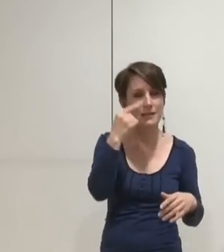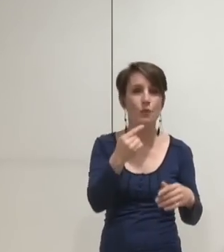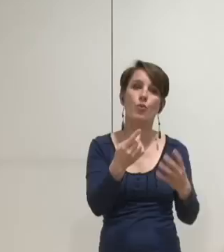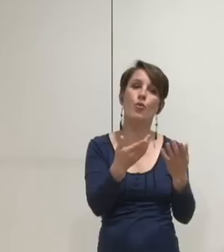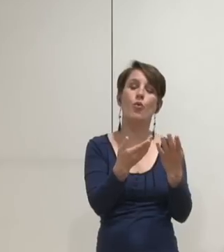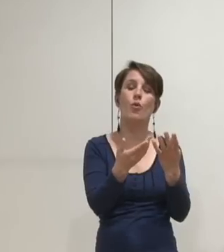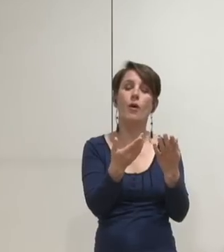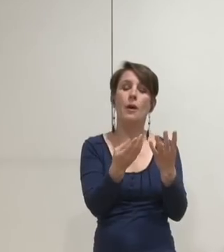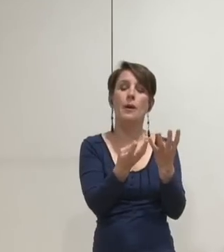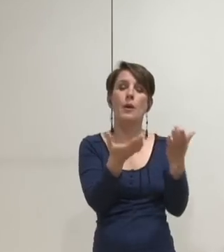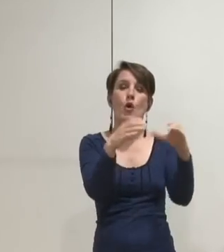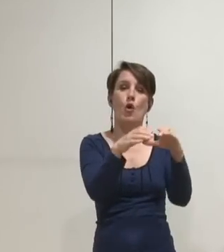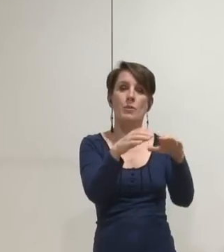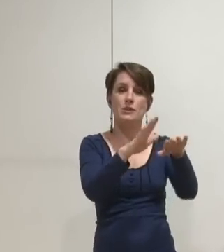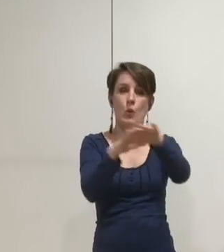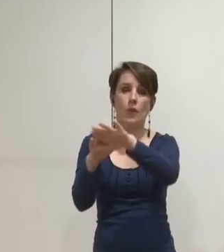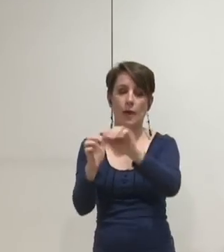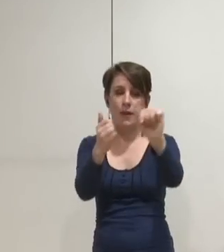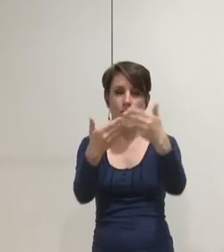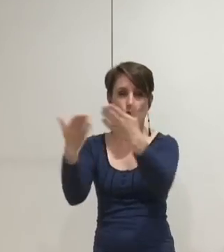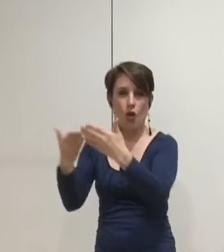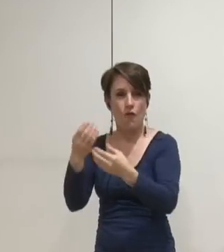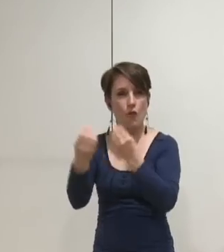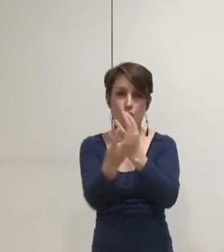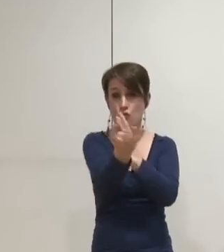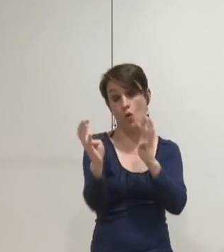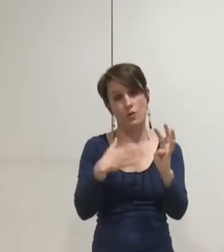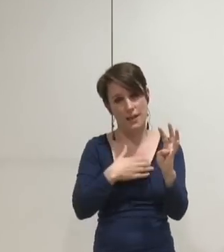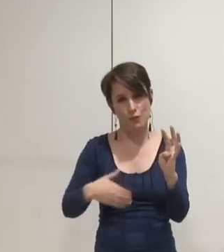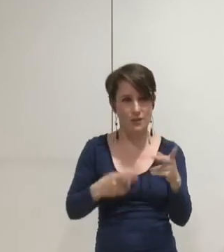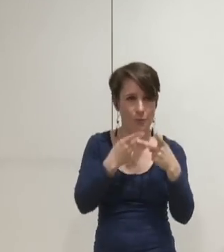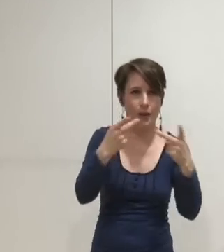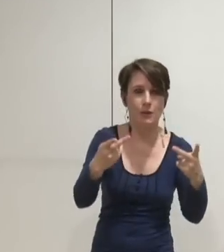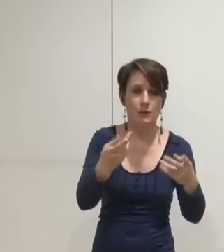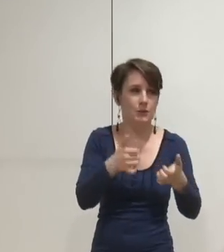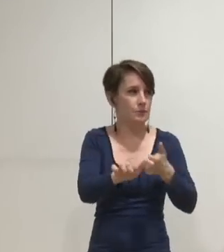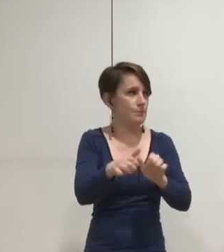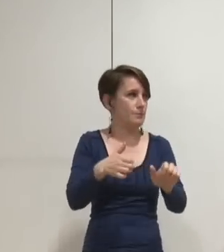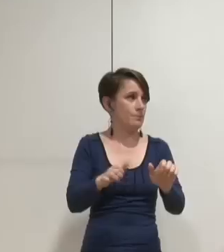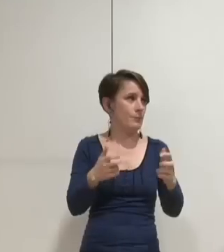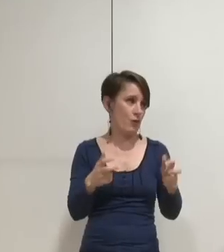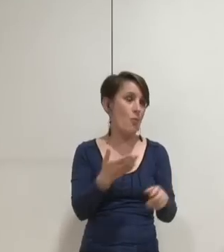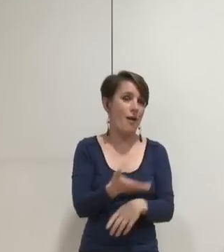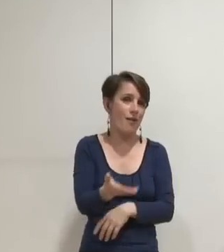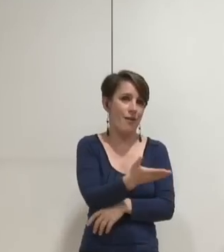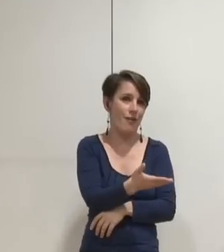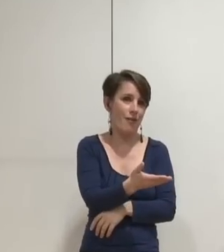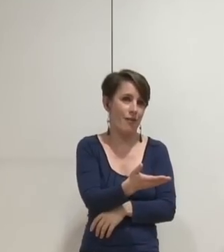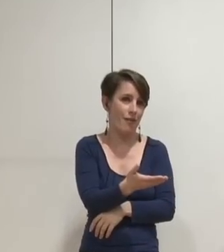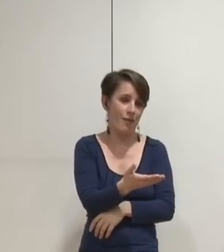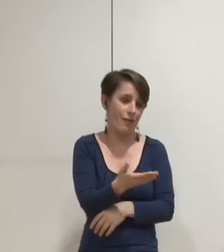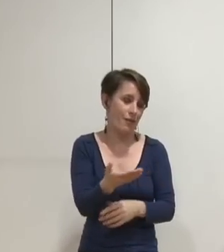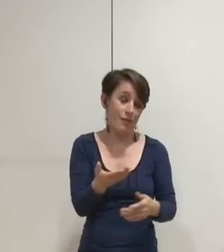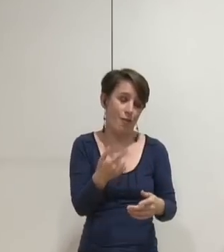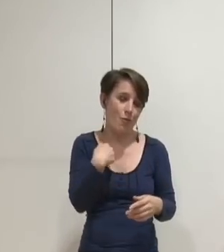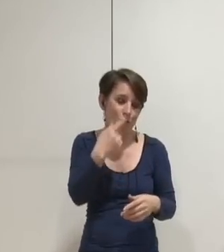d'offre qu'en direction des élus du conseil municipal vous ne souhaitez sûrement pas vous engager dans cette